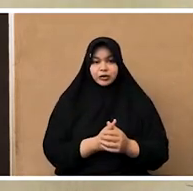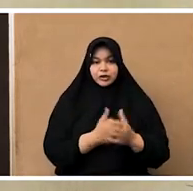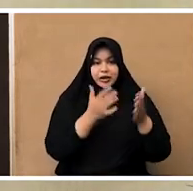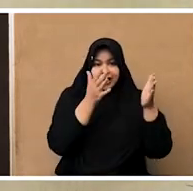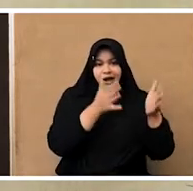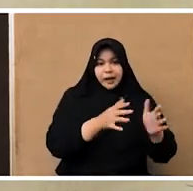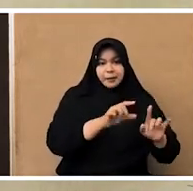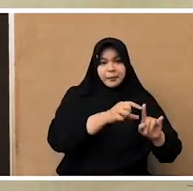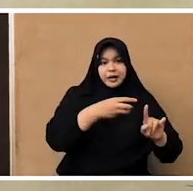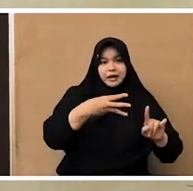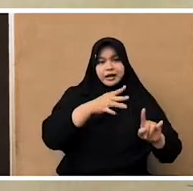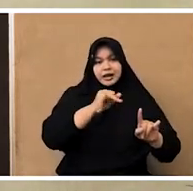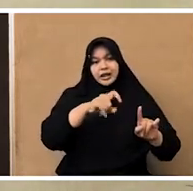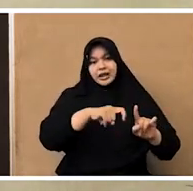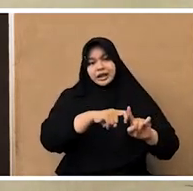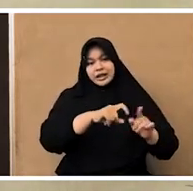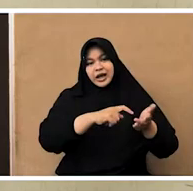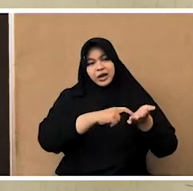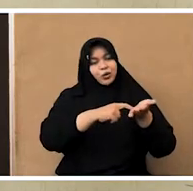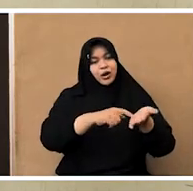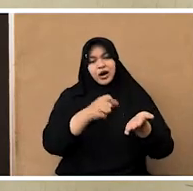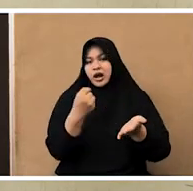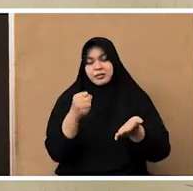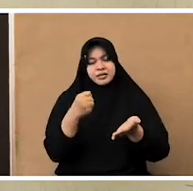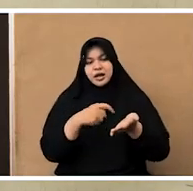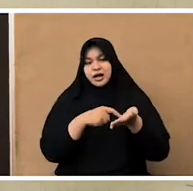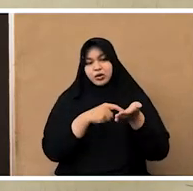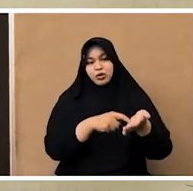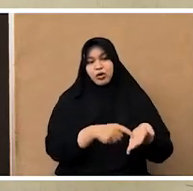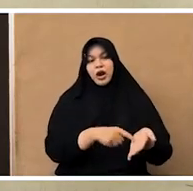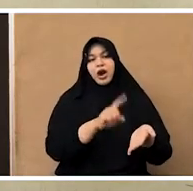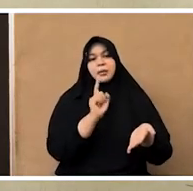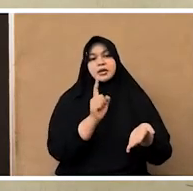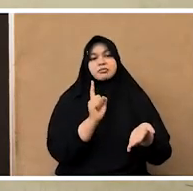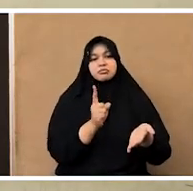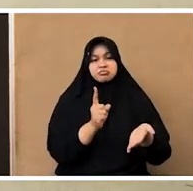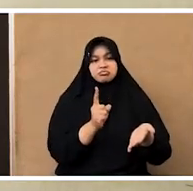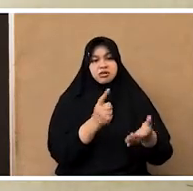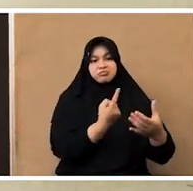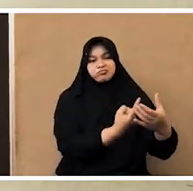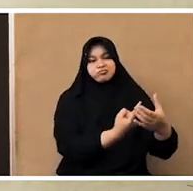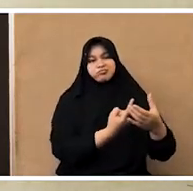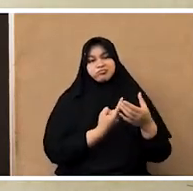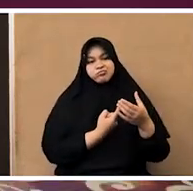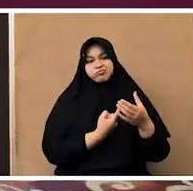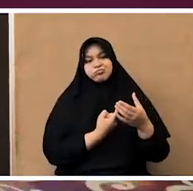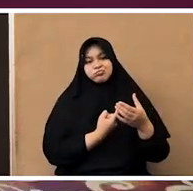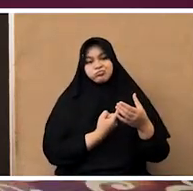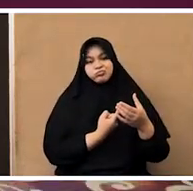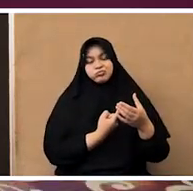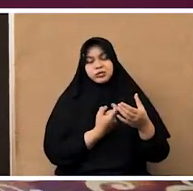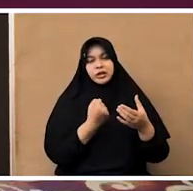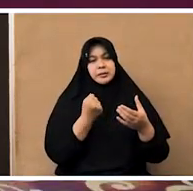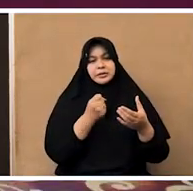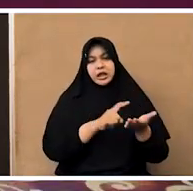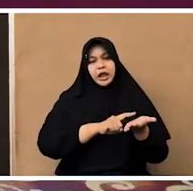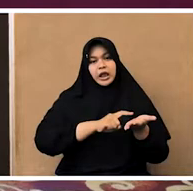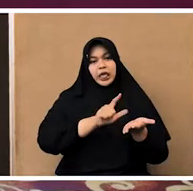ternyata dia juga tidak bisa mengadukan karena di bawah Pengampuan ya Wah itu cukup serius tuh catatannya baik